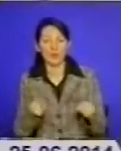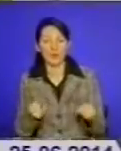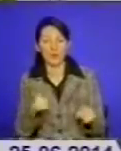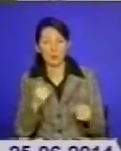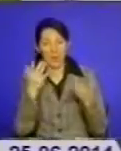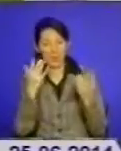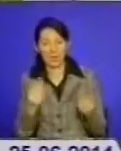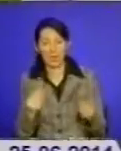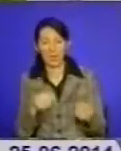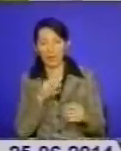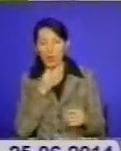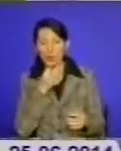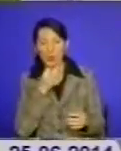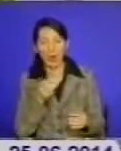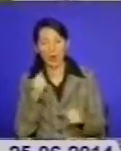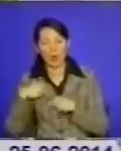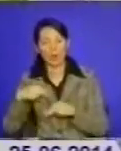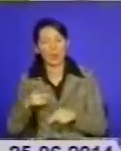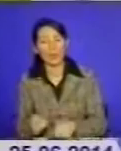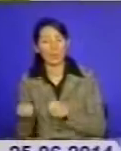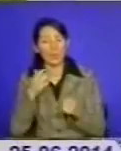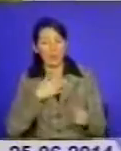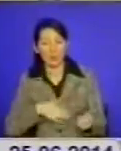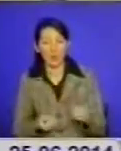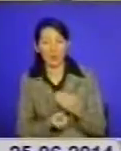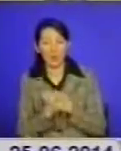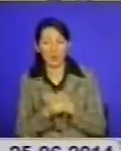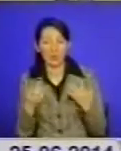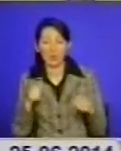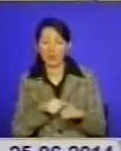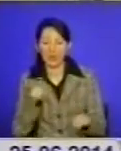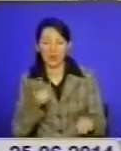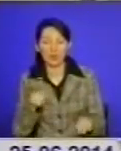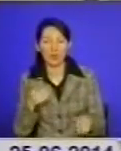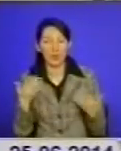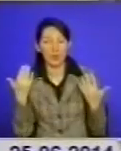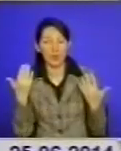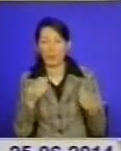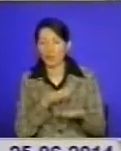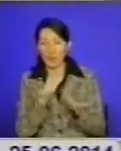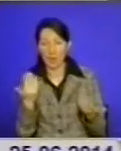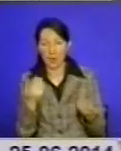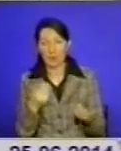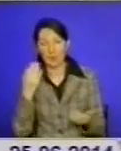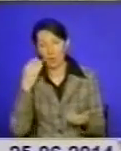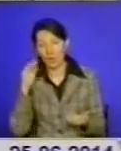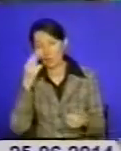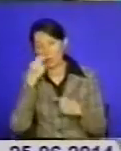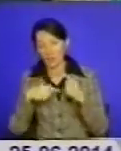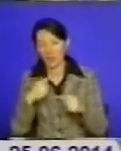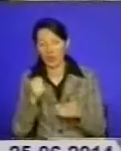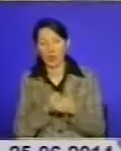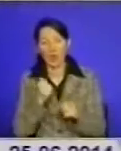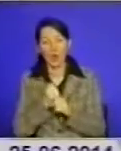не принесе задоволення. І виникне відчуття, що відпочинку наче й не було. Найкраще адаптуватися до робочих буднів після